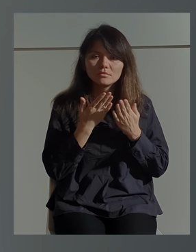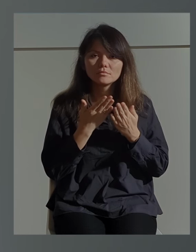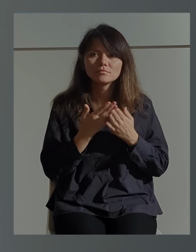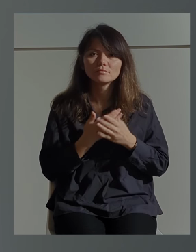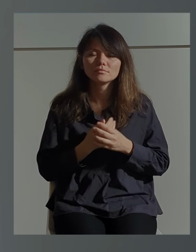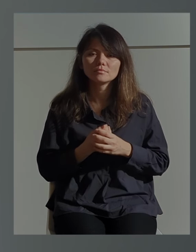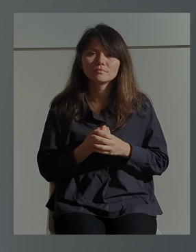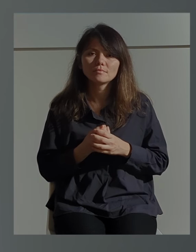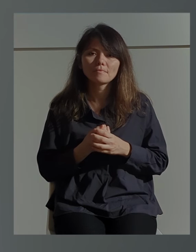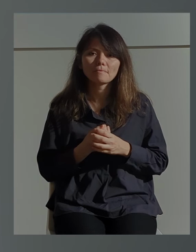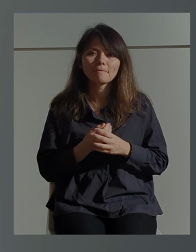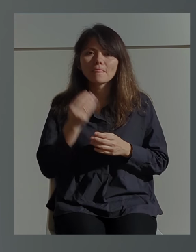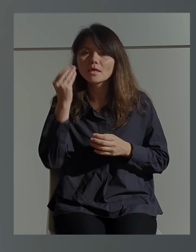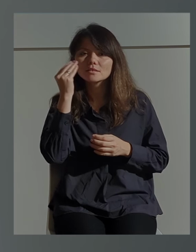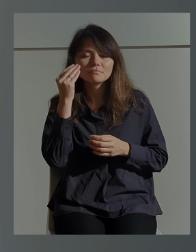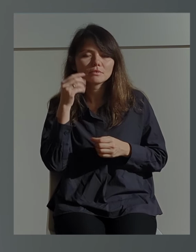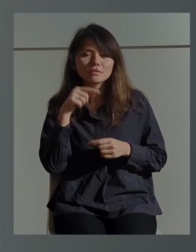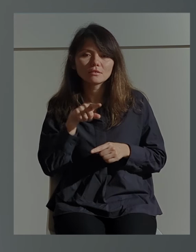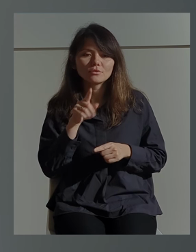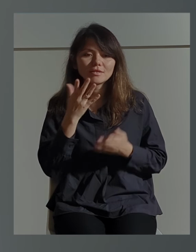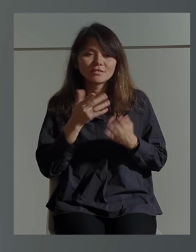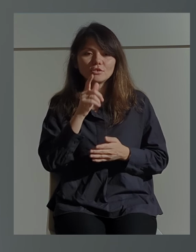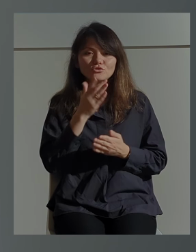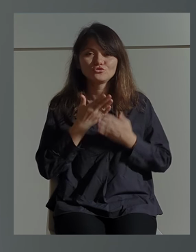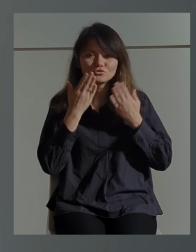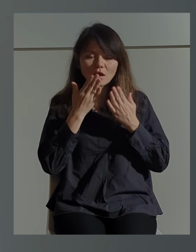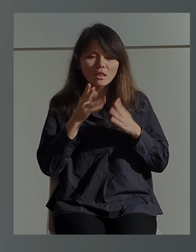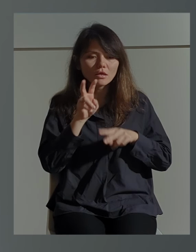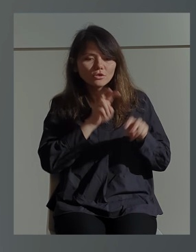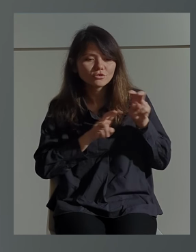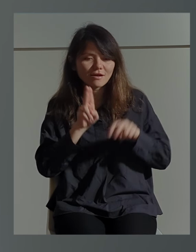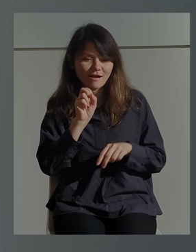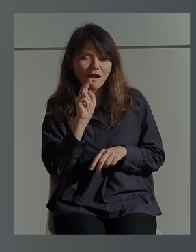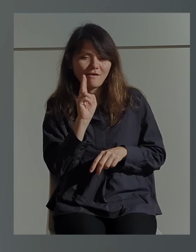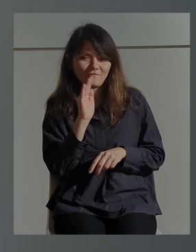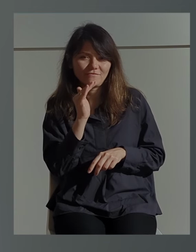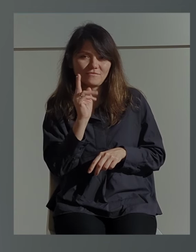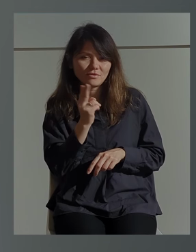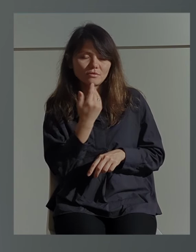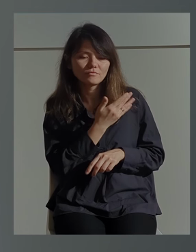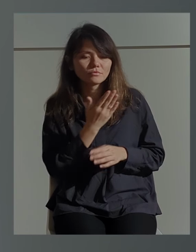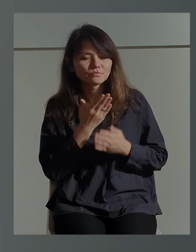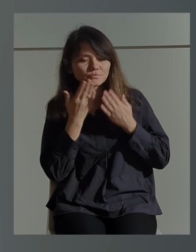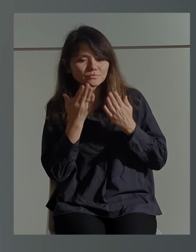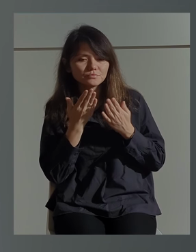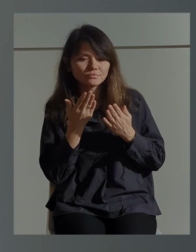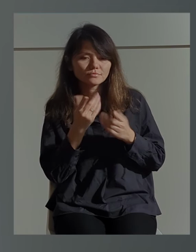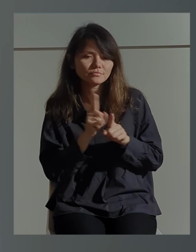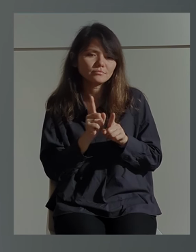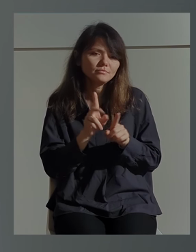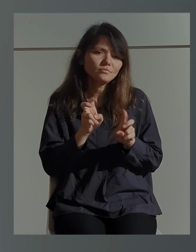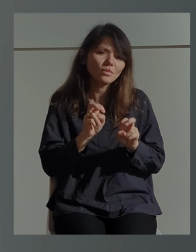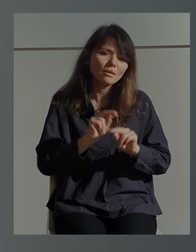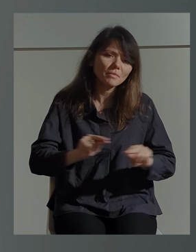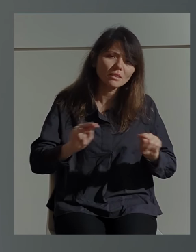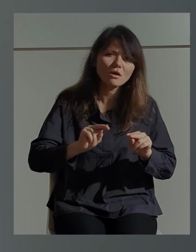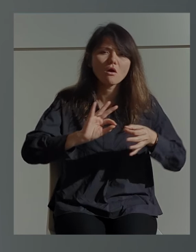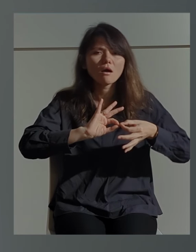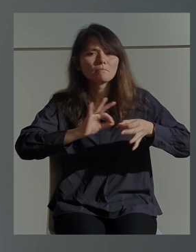А в этом смысле если читатель ищет от кавка каких-то скажем так педагогических